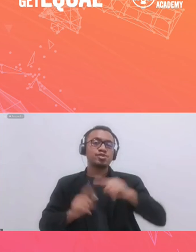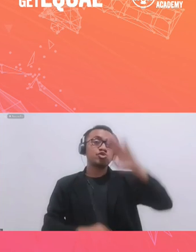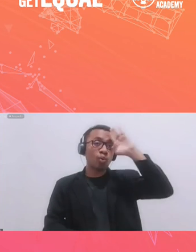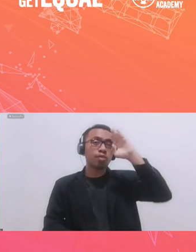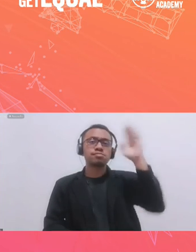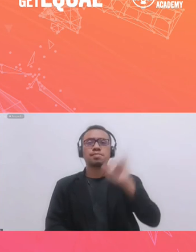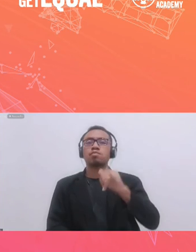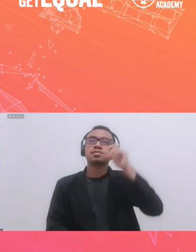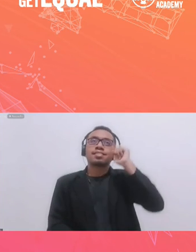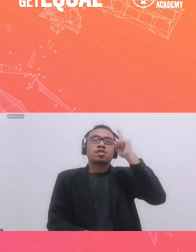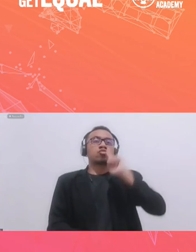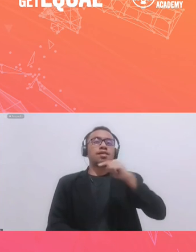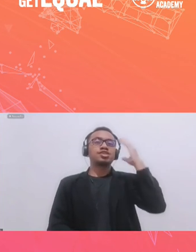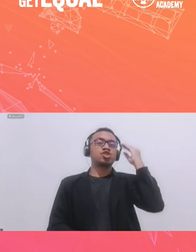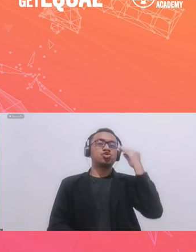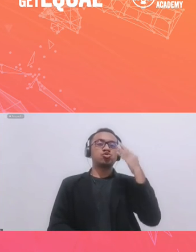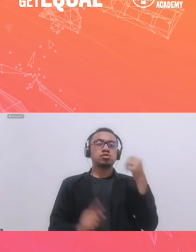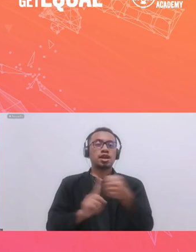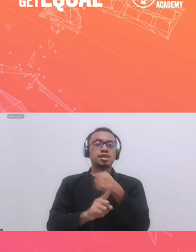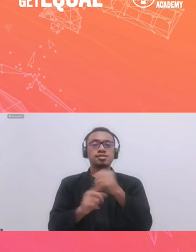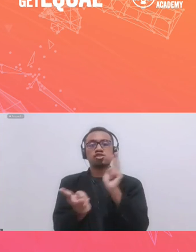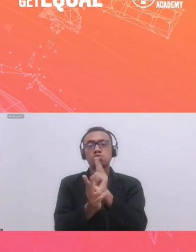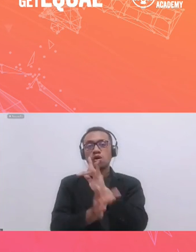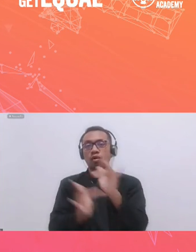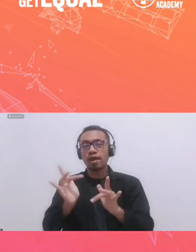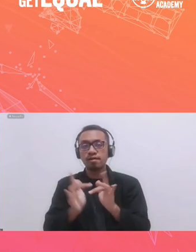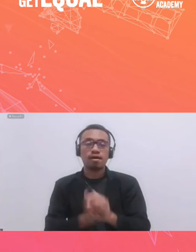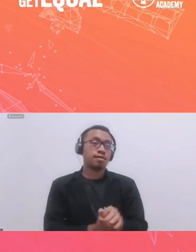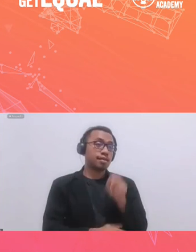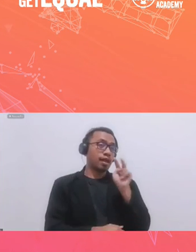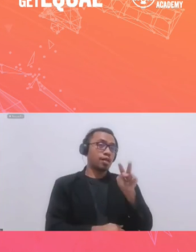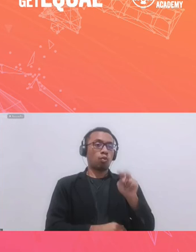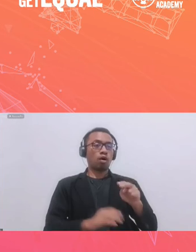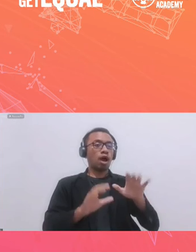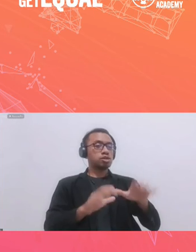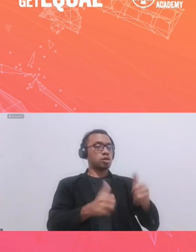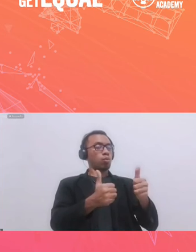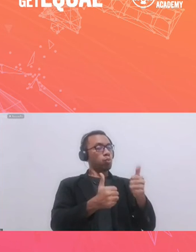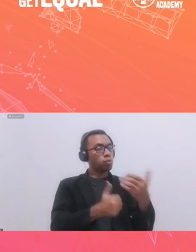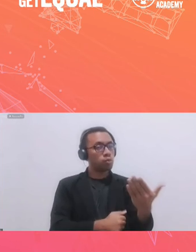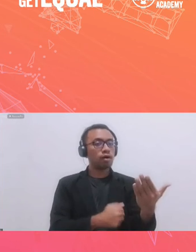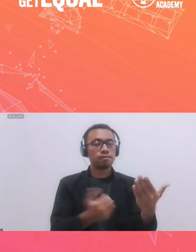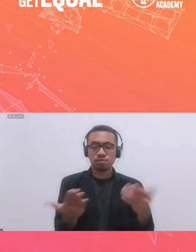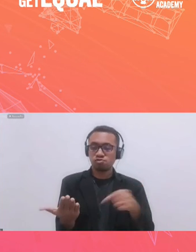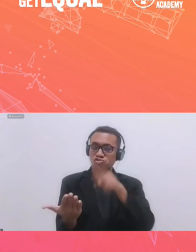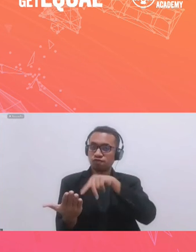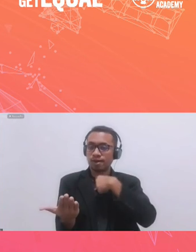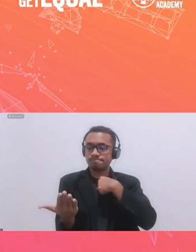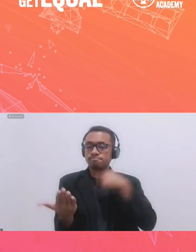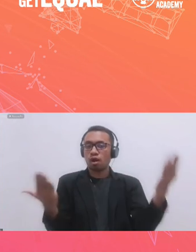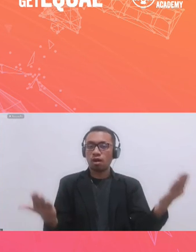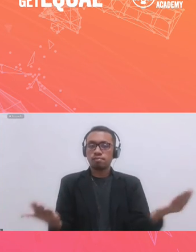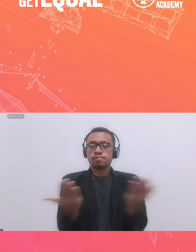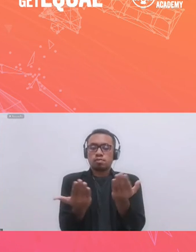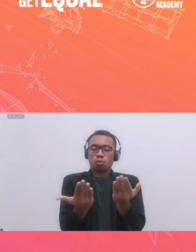lagi, itu sih, apa namanya, kayak tadi aku ngeliat kayak hasil-hasilnya, itu sebetulnya juga cocok banget dengan hasil survei yang sebetulnya selama ini